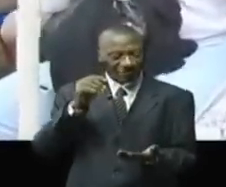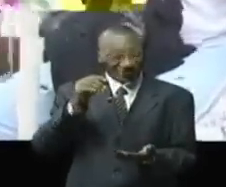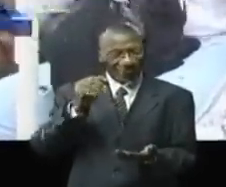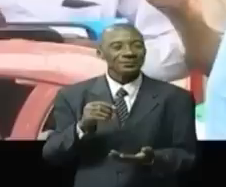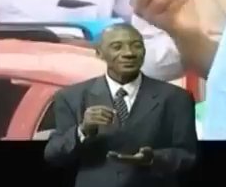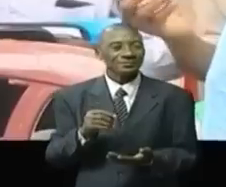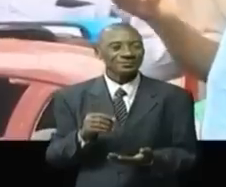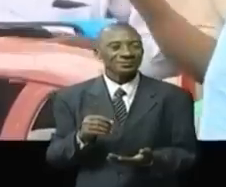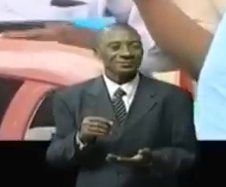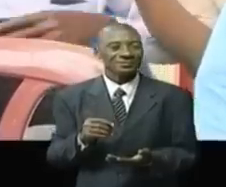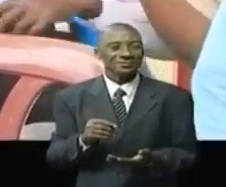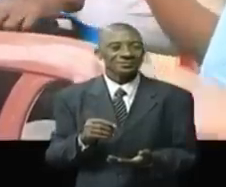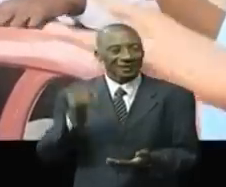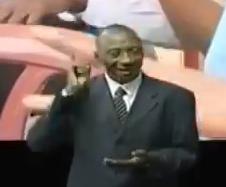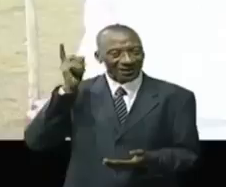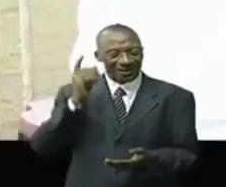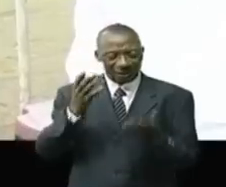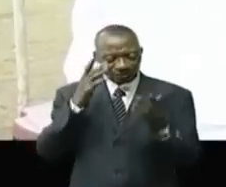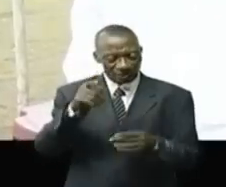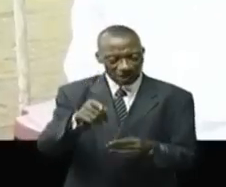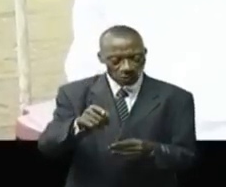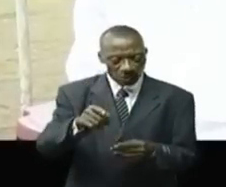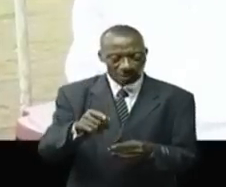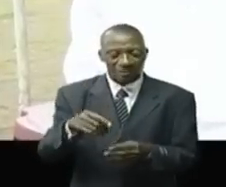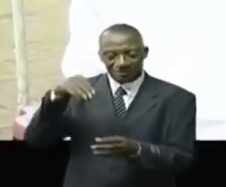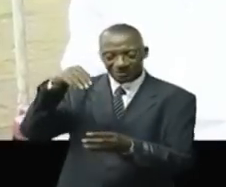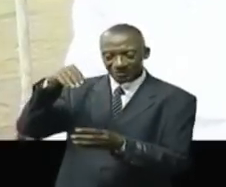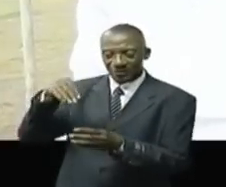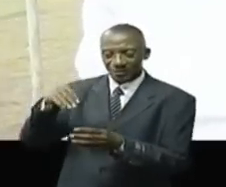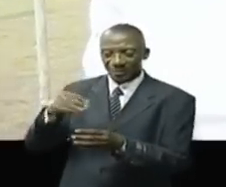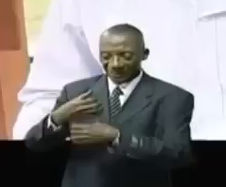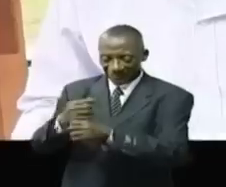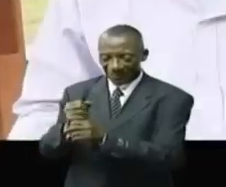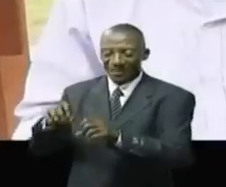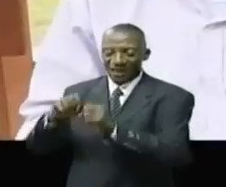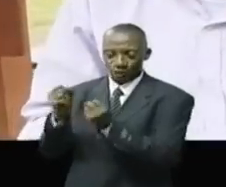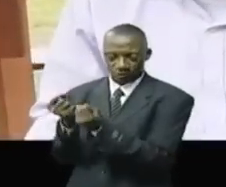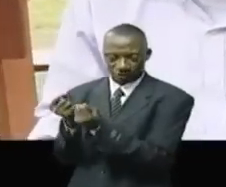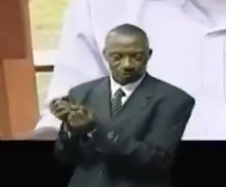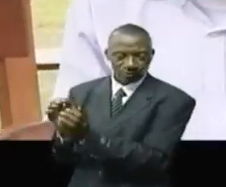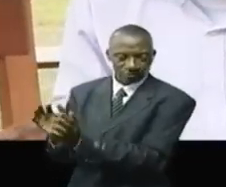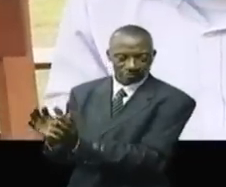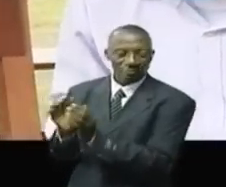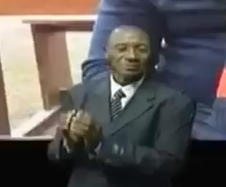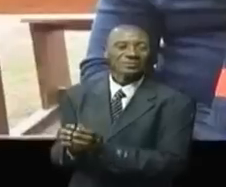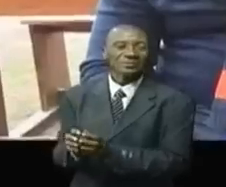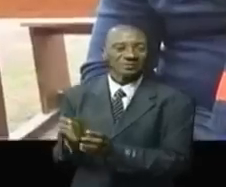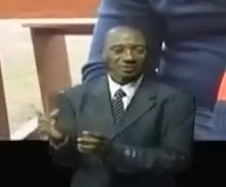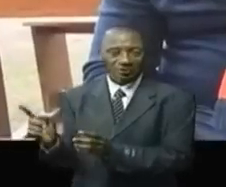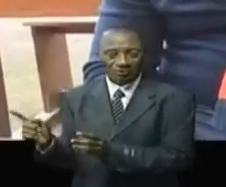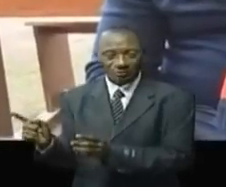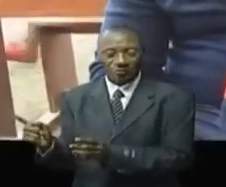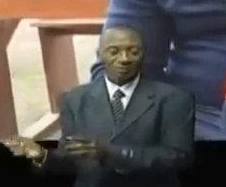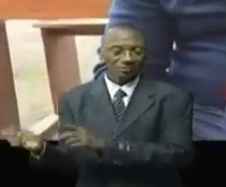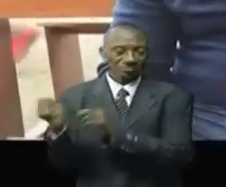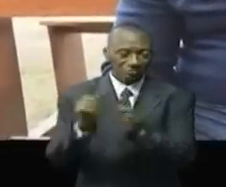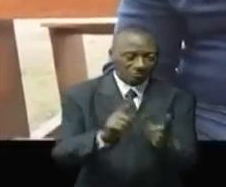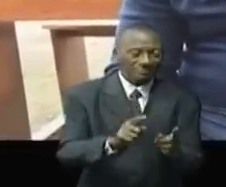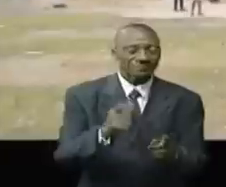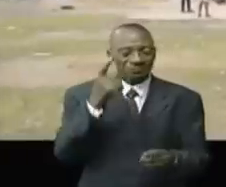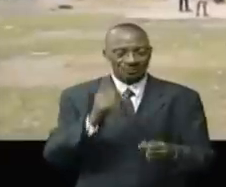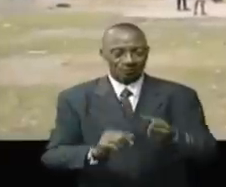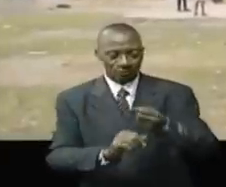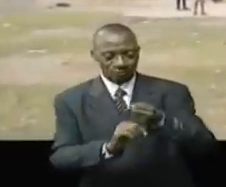éducation physique, réunis en association des anciens de l'IEPE, viennent de répondre à un besoin de manque